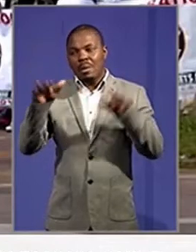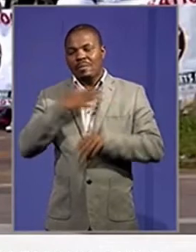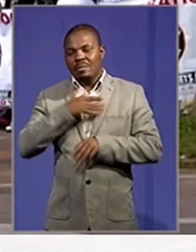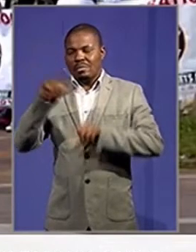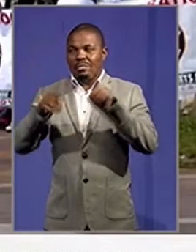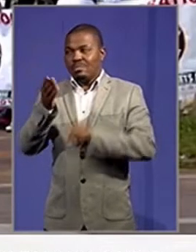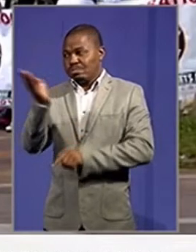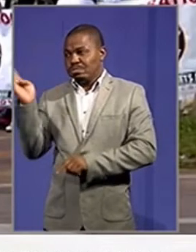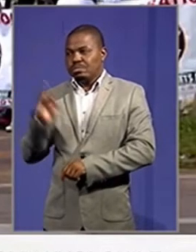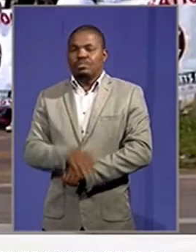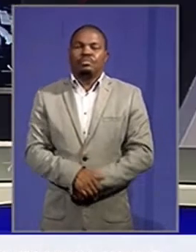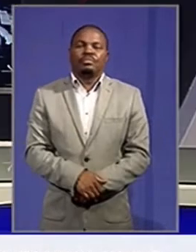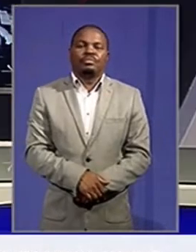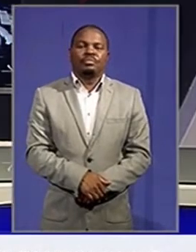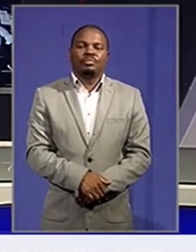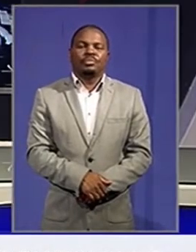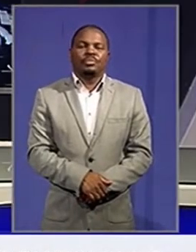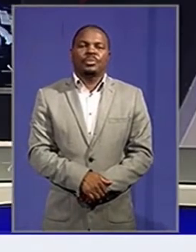fapana.